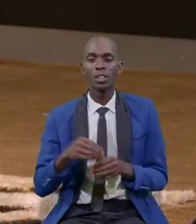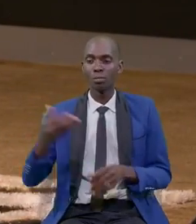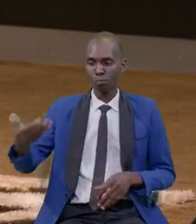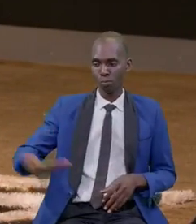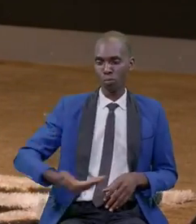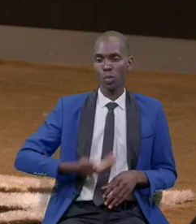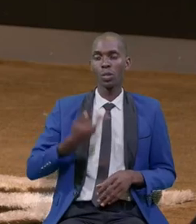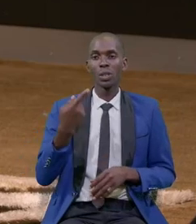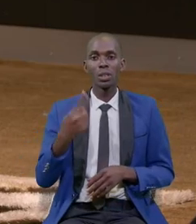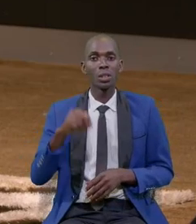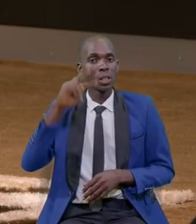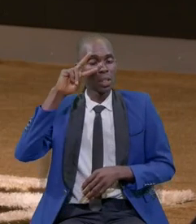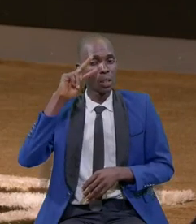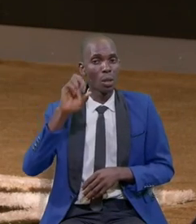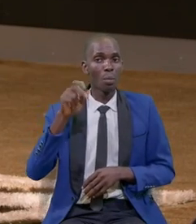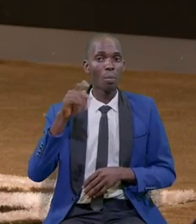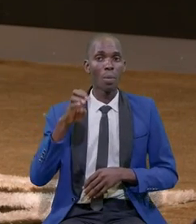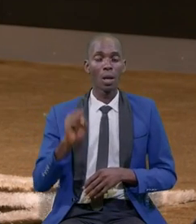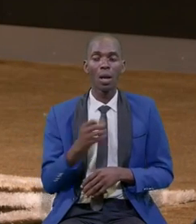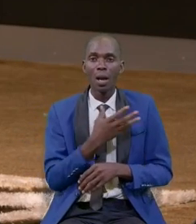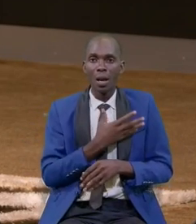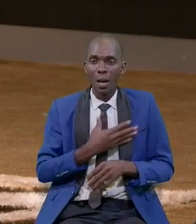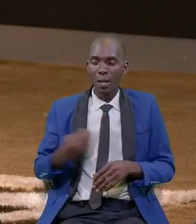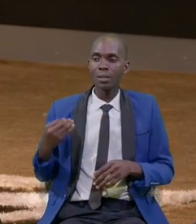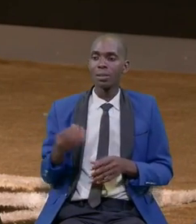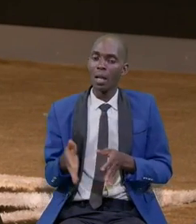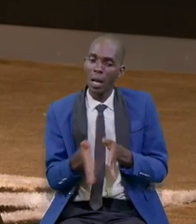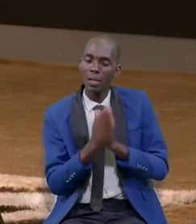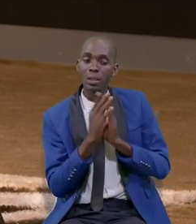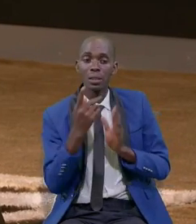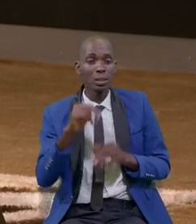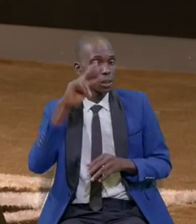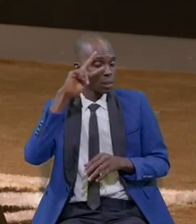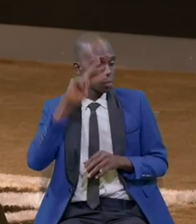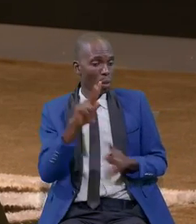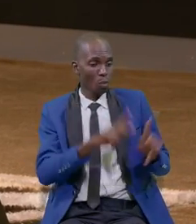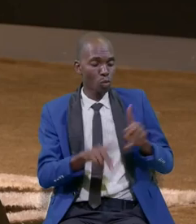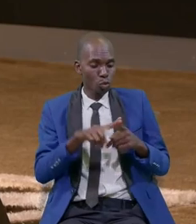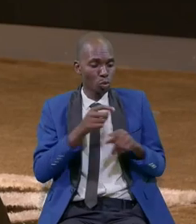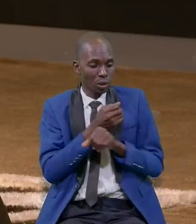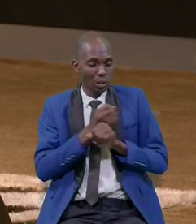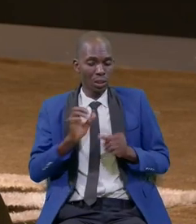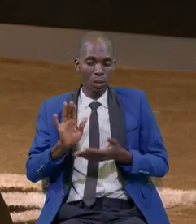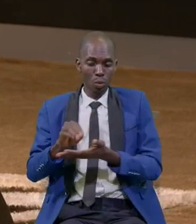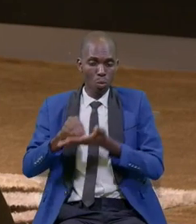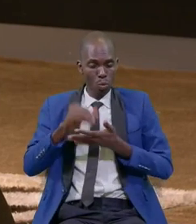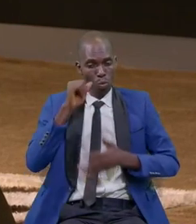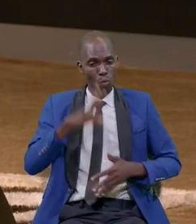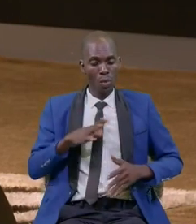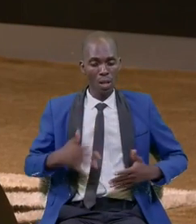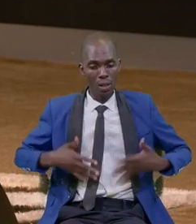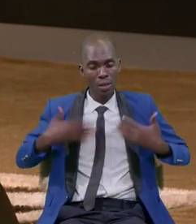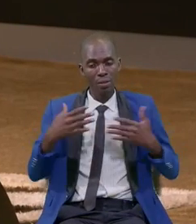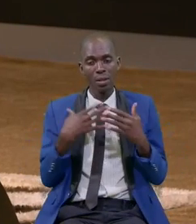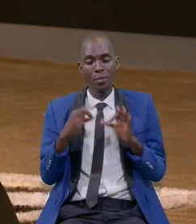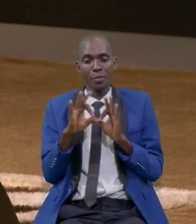pour accueillir les espions et leur demander de sauver sa vie, celle de sa famille, et de sauver tous ceux